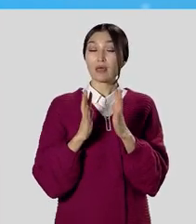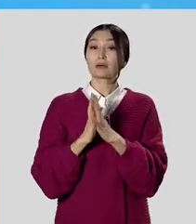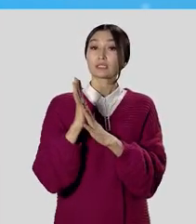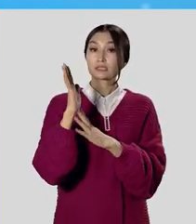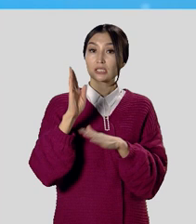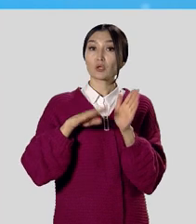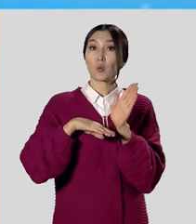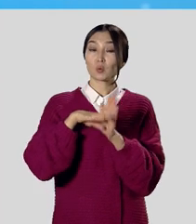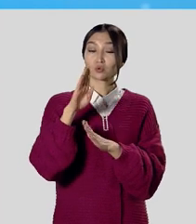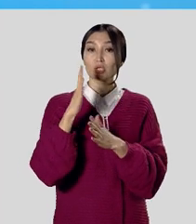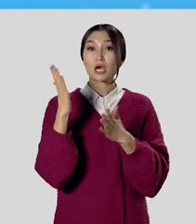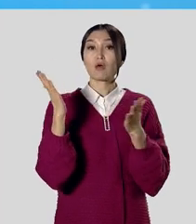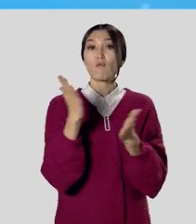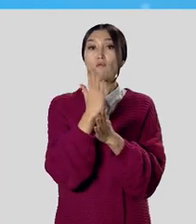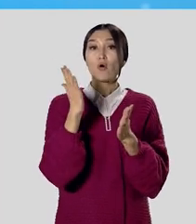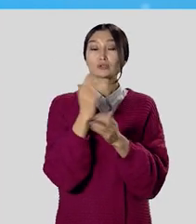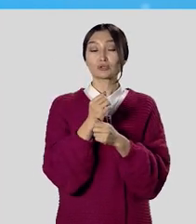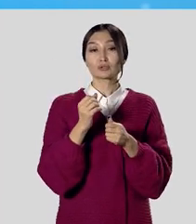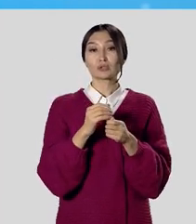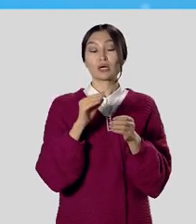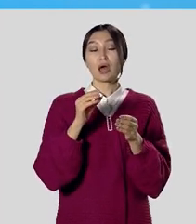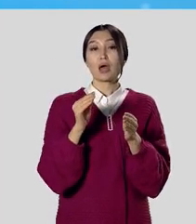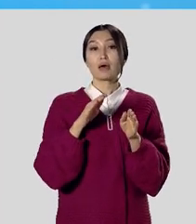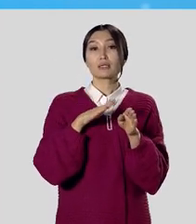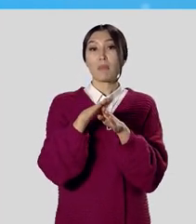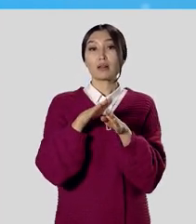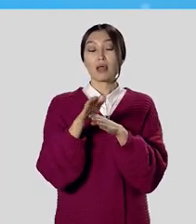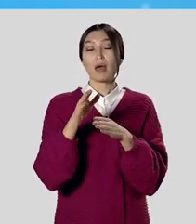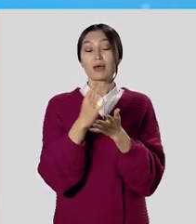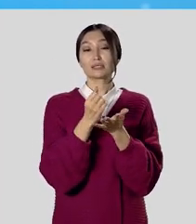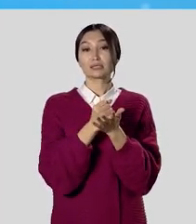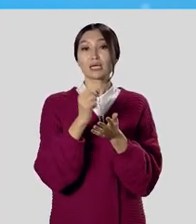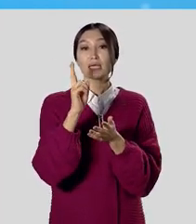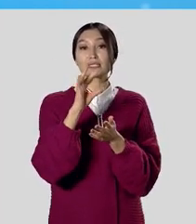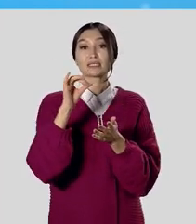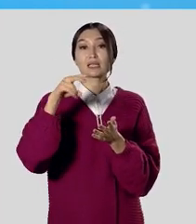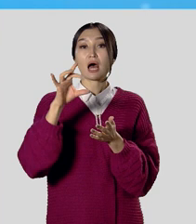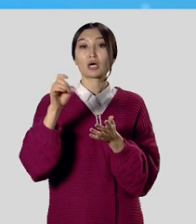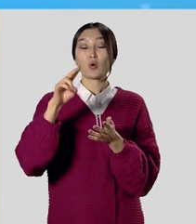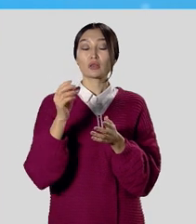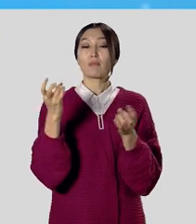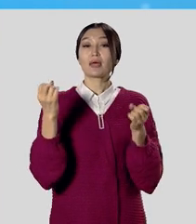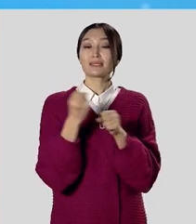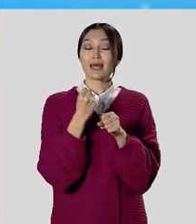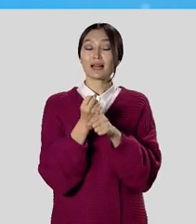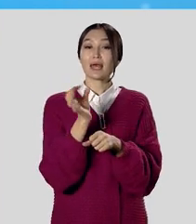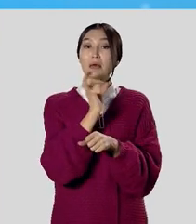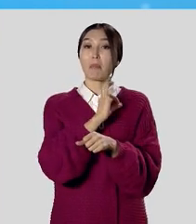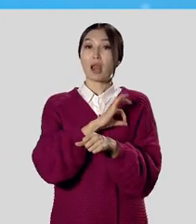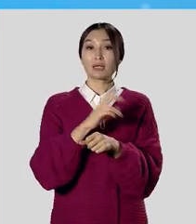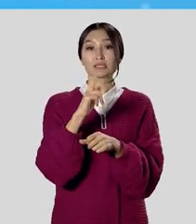Растения улучшают воздух, насыщая его кислородом, делают его пригодным для